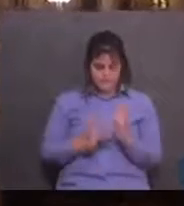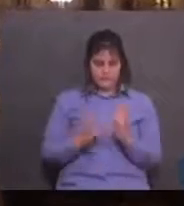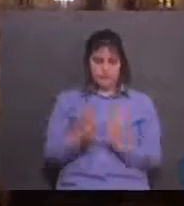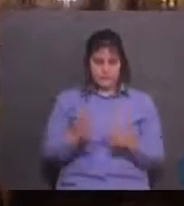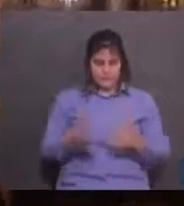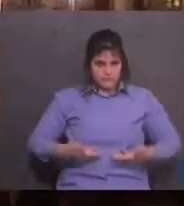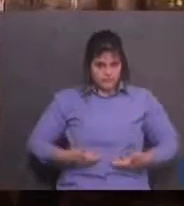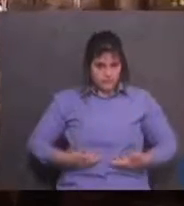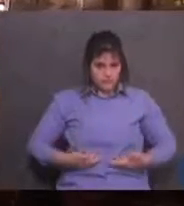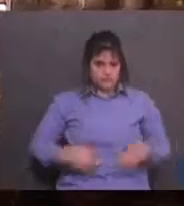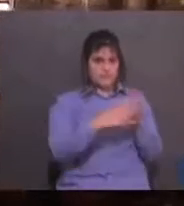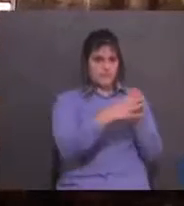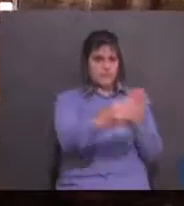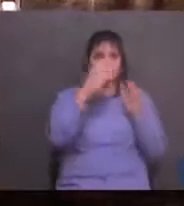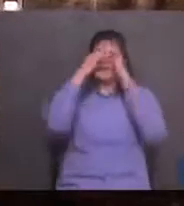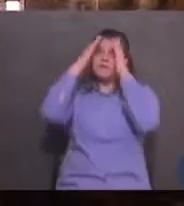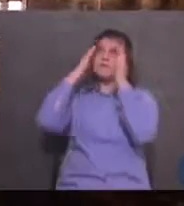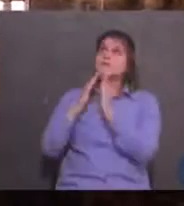tuo seno, Gesù.